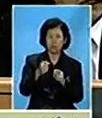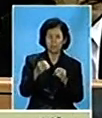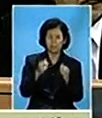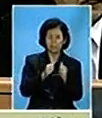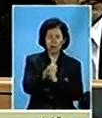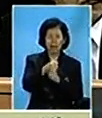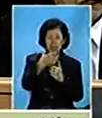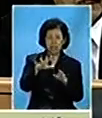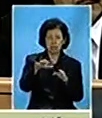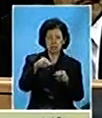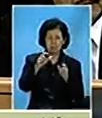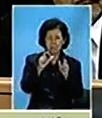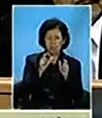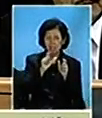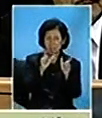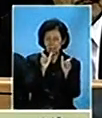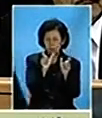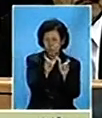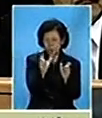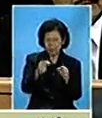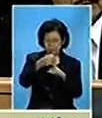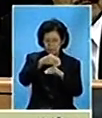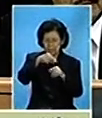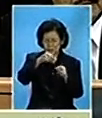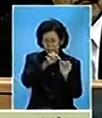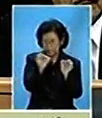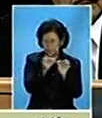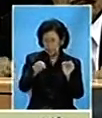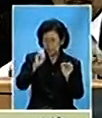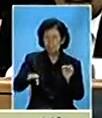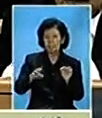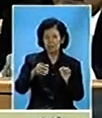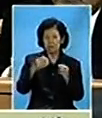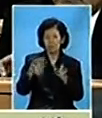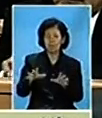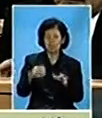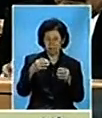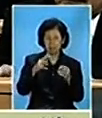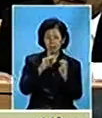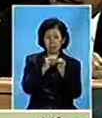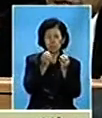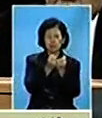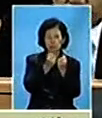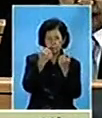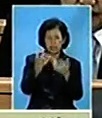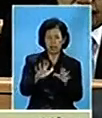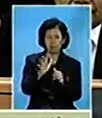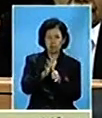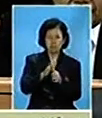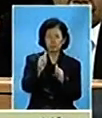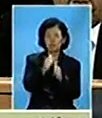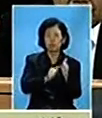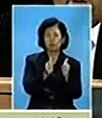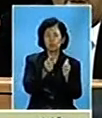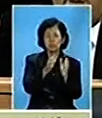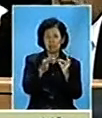ะผมคิดว่าเป็นข้อความที่เหมาะสมมากที่สุดนะฮะมีความหมายครอบคลุมทุกประเด็นที่จะให้ใช้